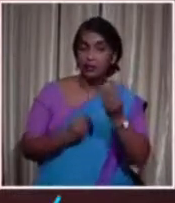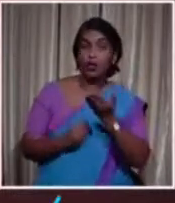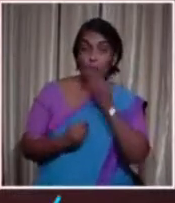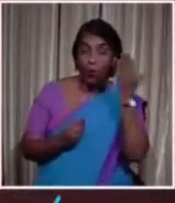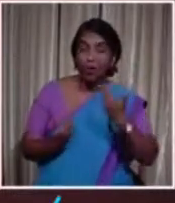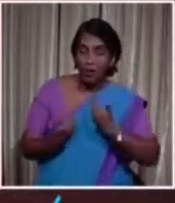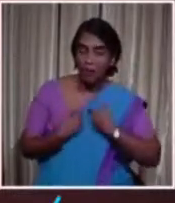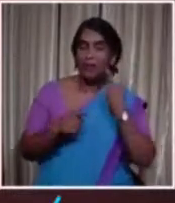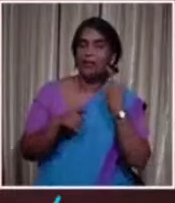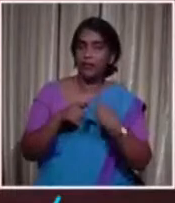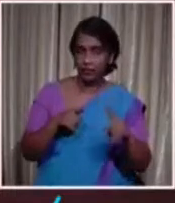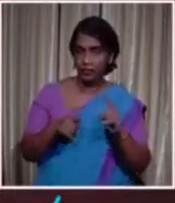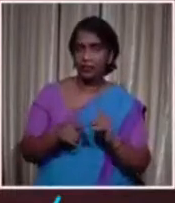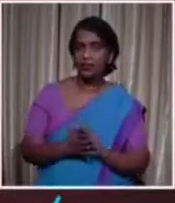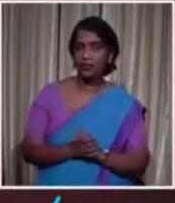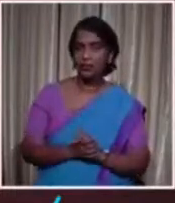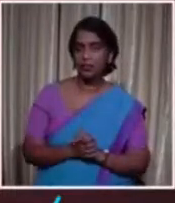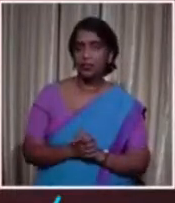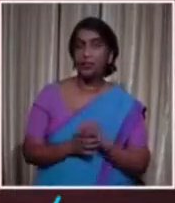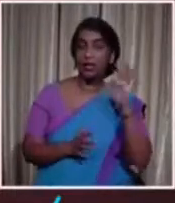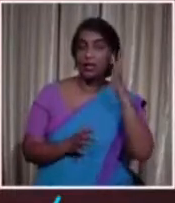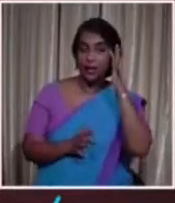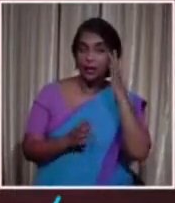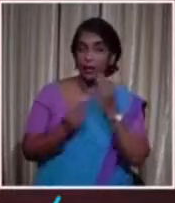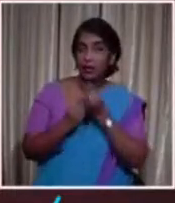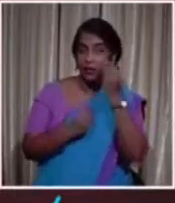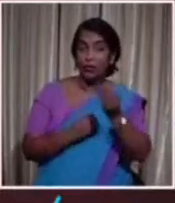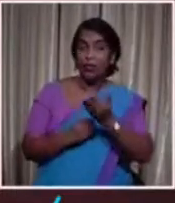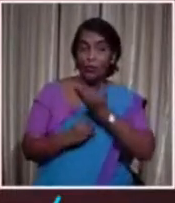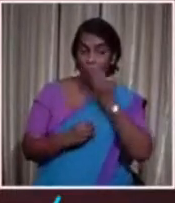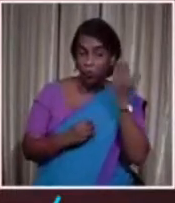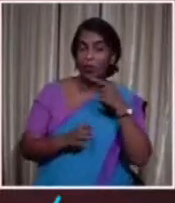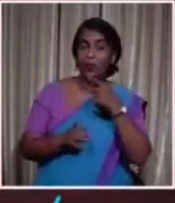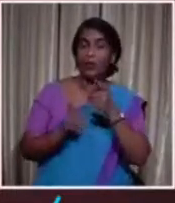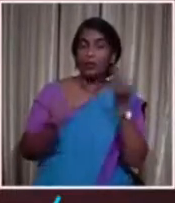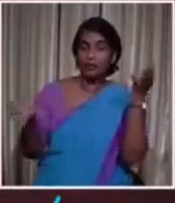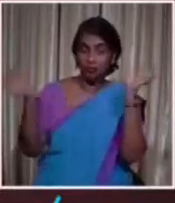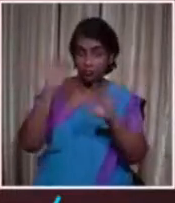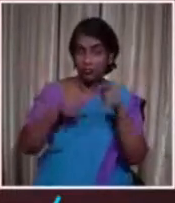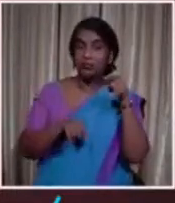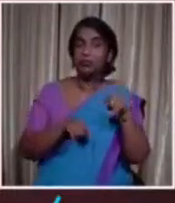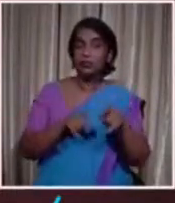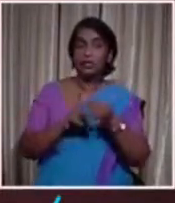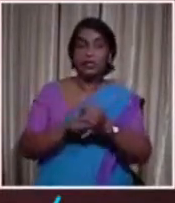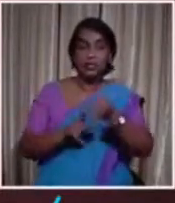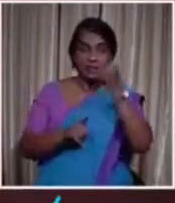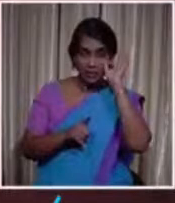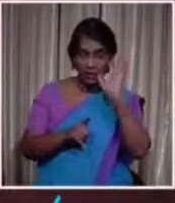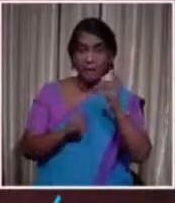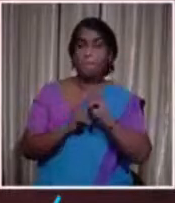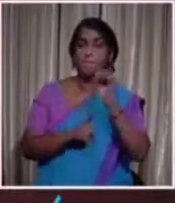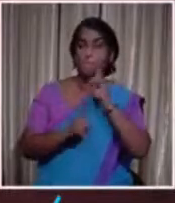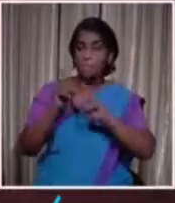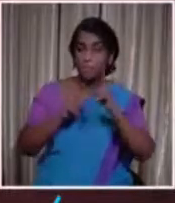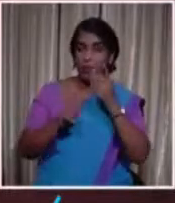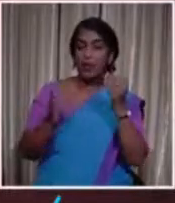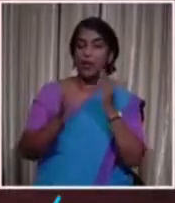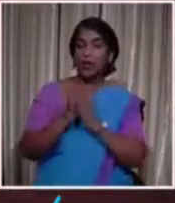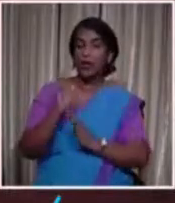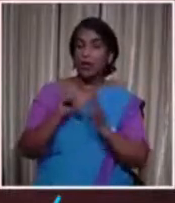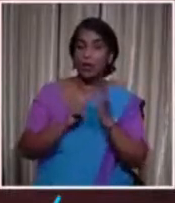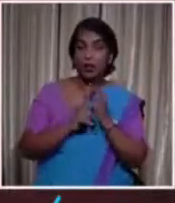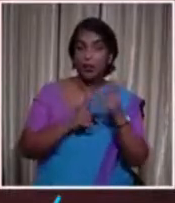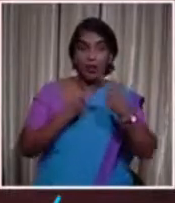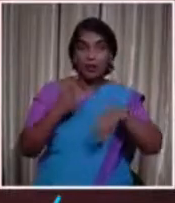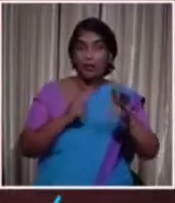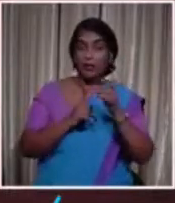විතරයි. ඒ හීනට පණ දෙන්න පුළුවන් මේ පත්වලා ඉන ජනාධිපතිවරයා පාර්ලිමේන්තුවේ පත් වුණ මහජනතාවගෙන් නෙමෙයි